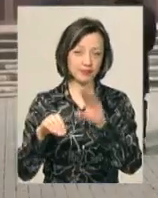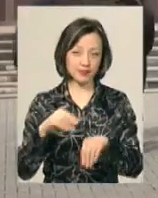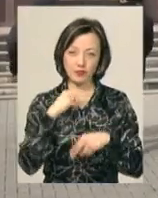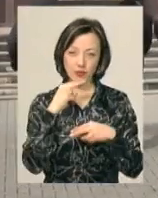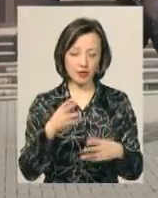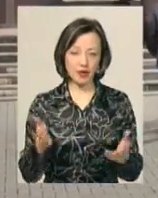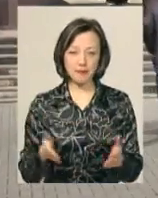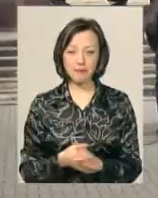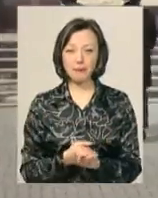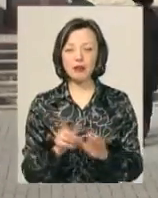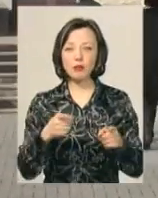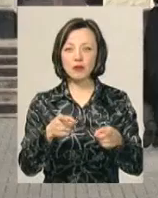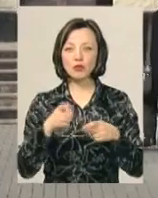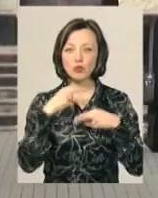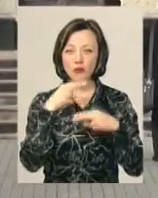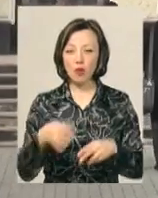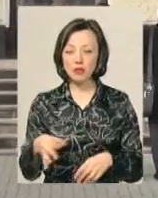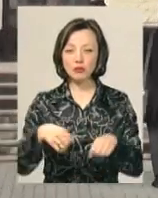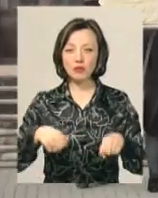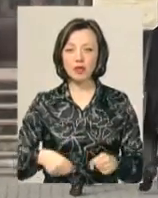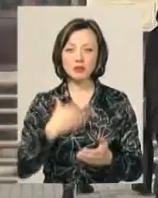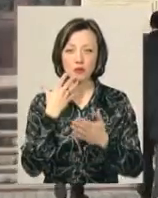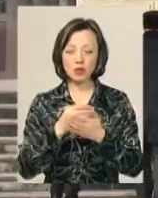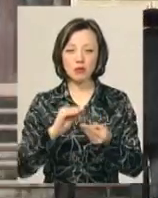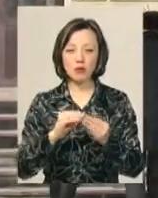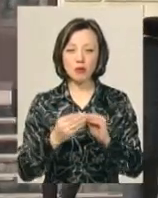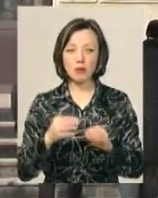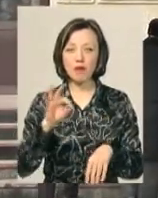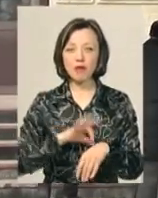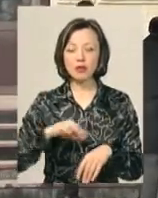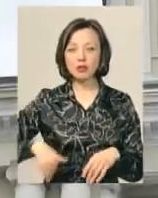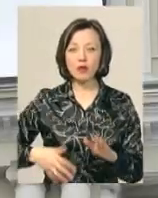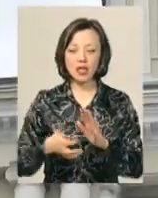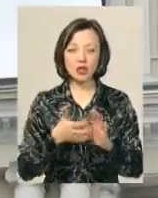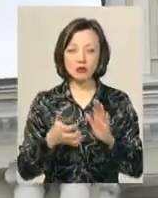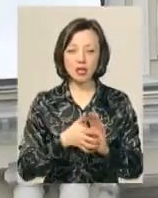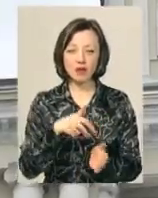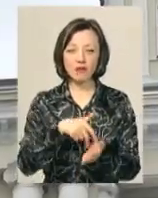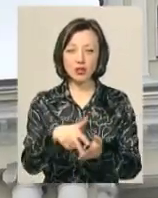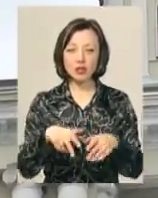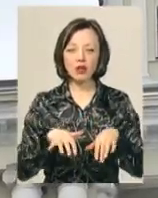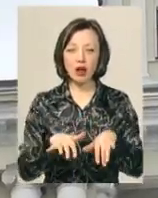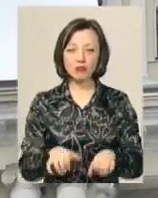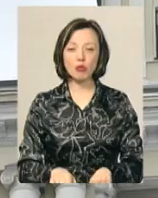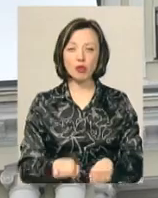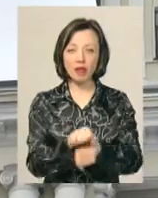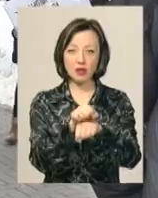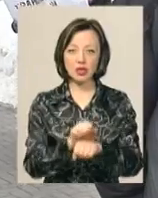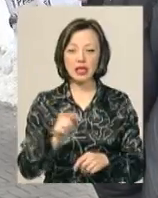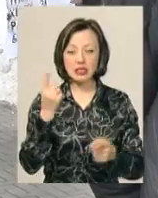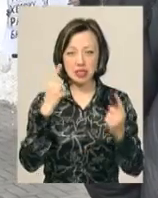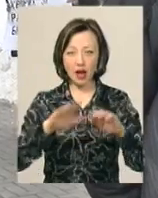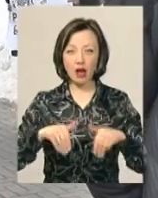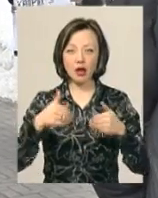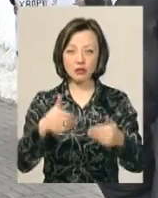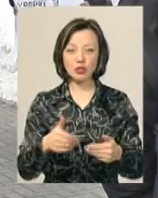уваги. Щоб привернути увагу обласної влади до своїх проблем, хворі із нирковою недостатністю вийшли на акцію протесту. Ініціатор мітингу